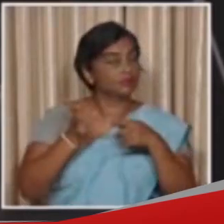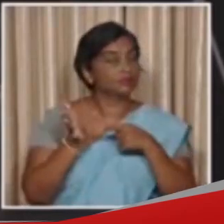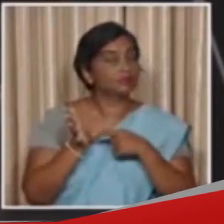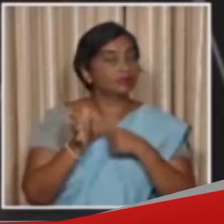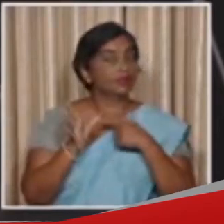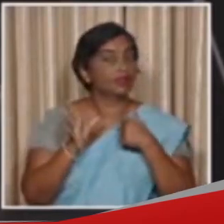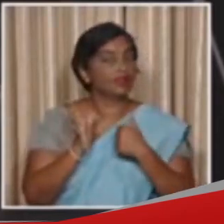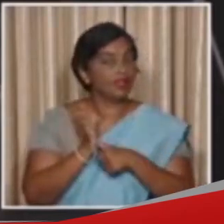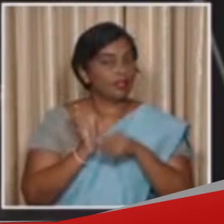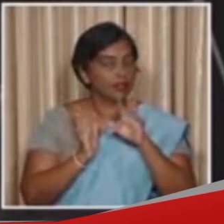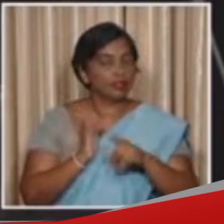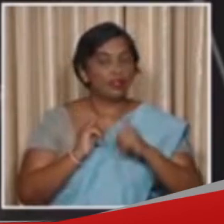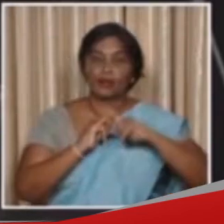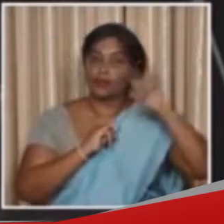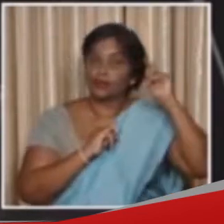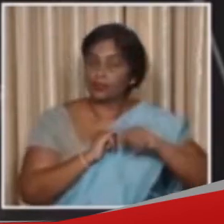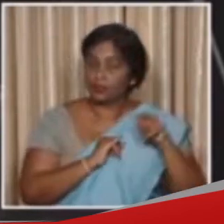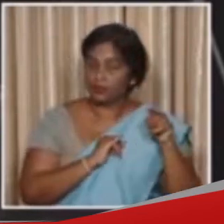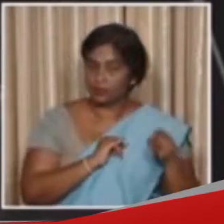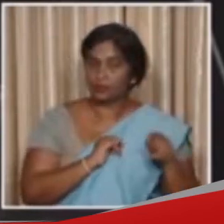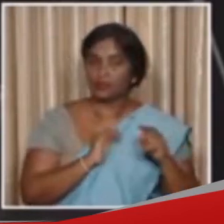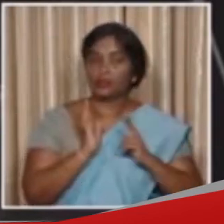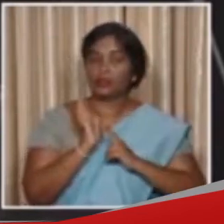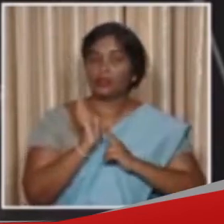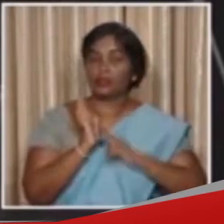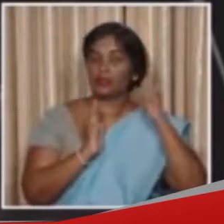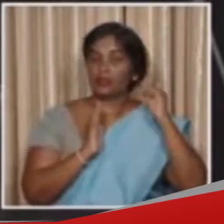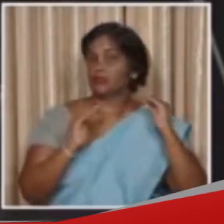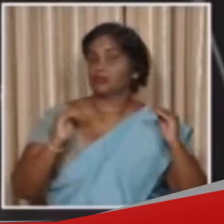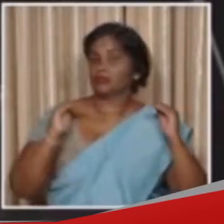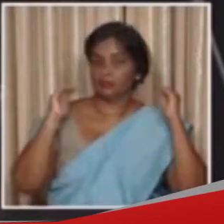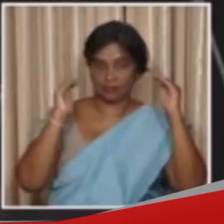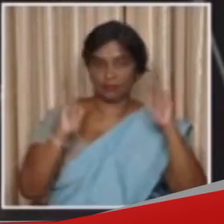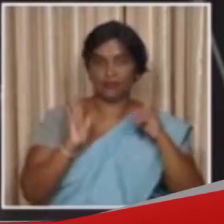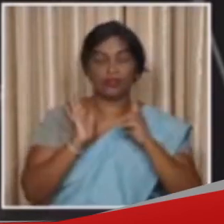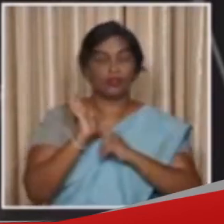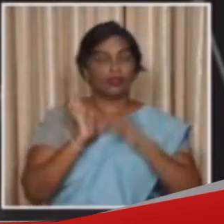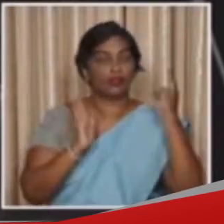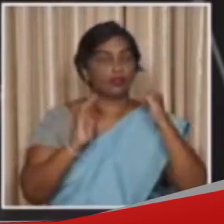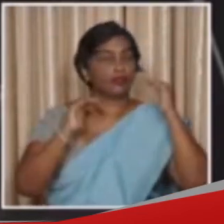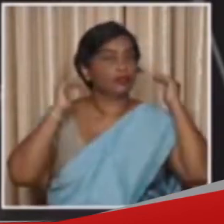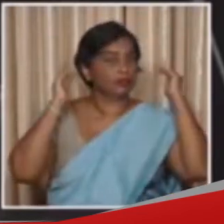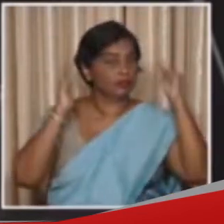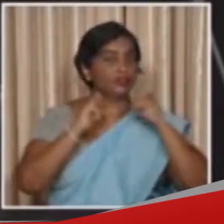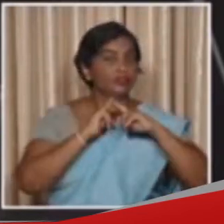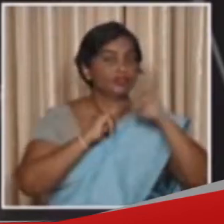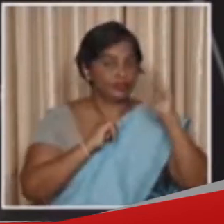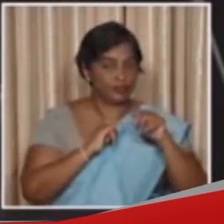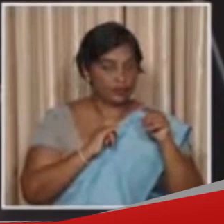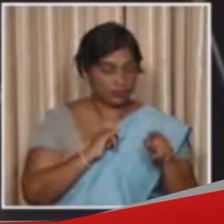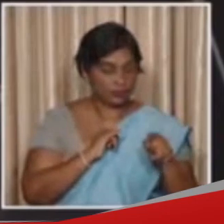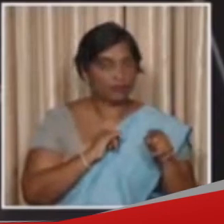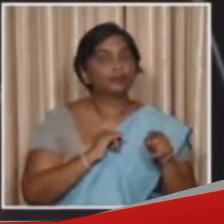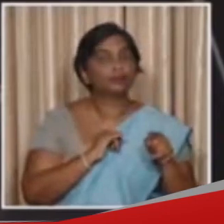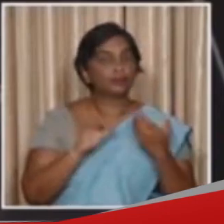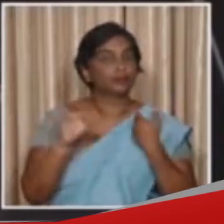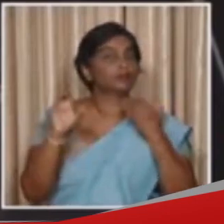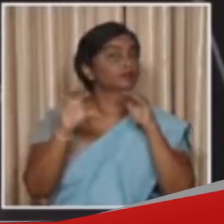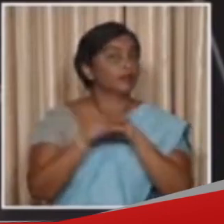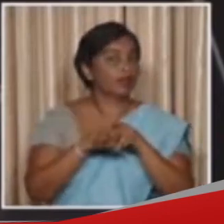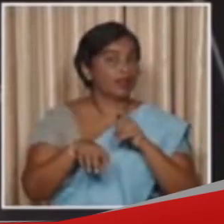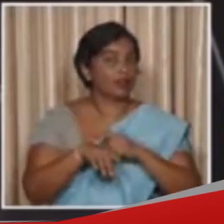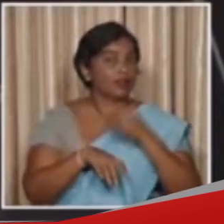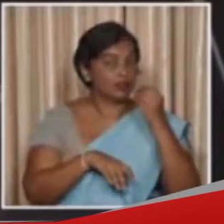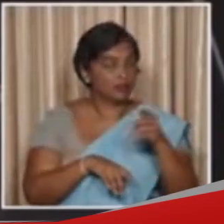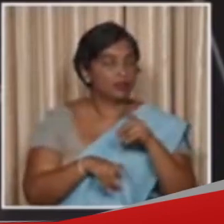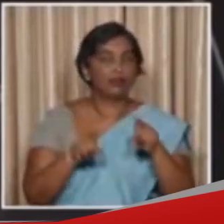පනතේ තියෙනවා විශ්වවිද්‍යාල ජාත්‍යන්තර මට්ටමට ගේන්න ඕනේ ජාත්‍යන්තර විශ්වවිද්‍යාල වලට ඇතුල් වෙන්න ඉඩ දෙනවා මේ